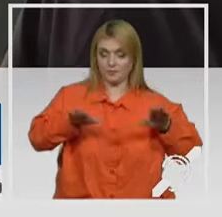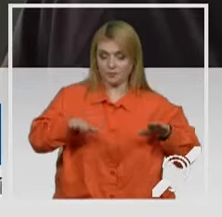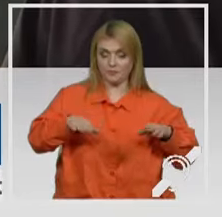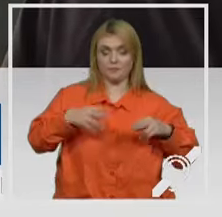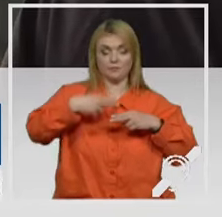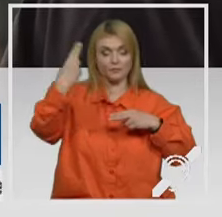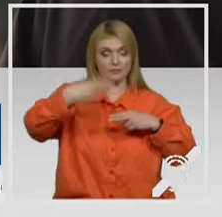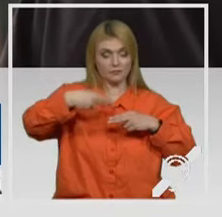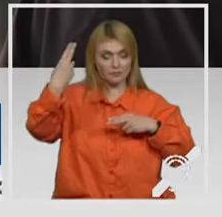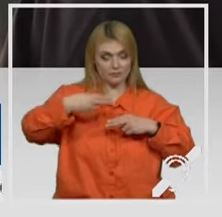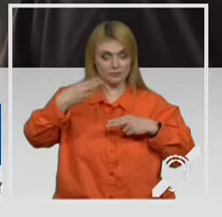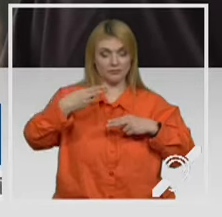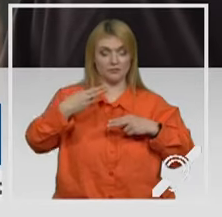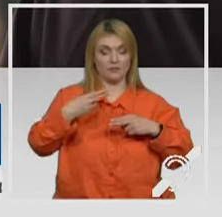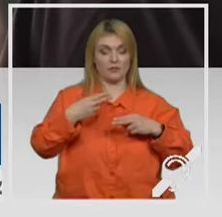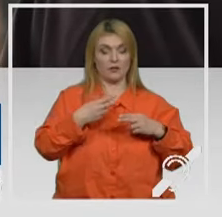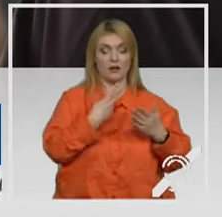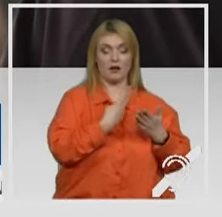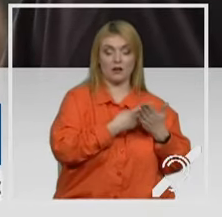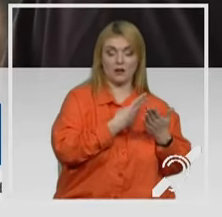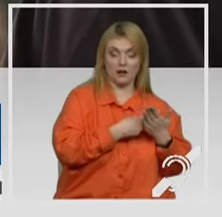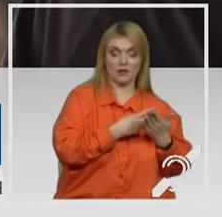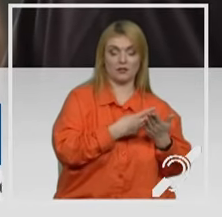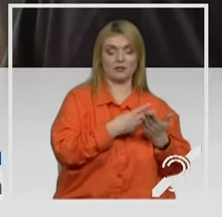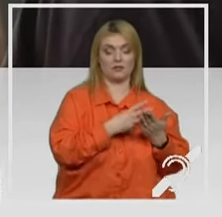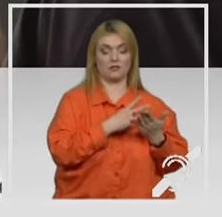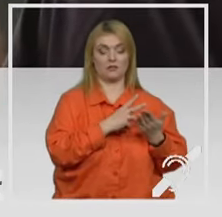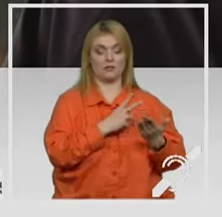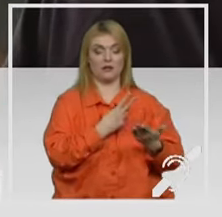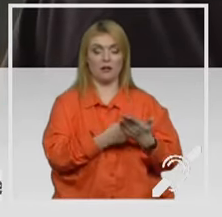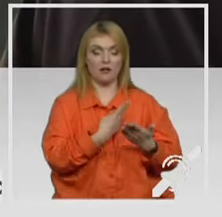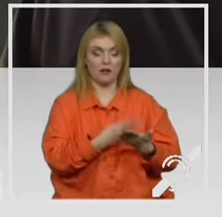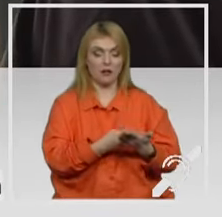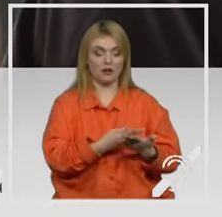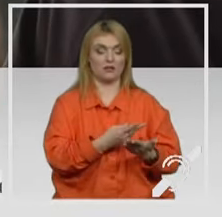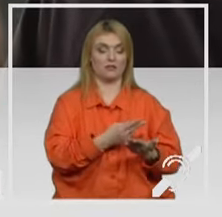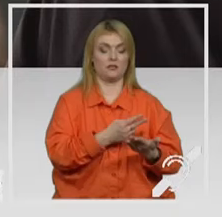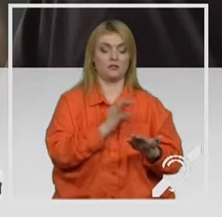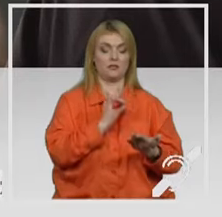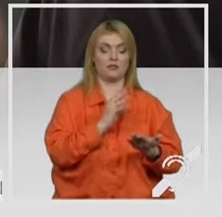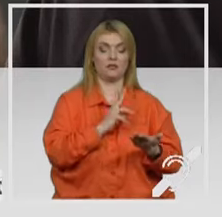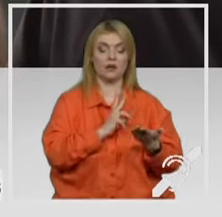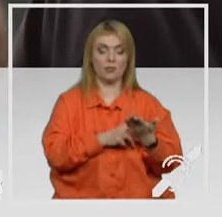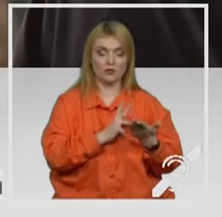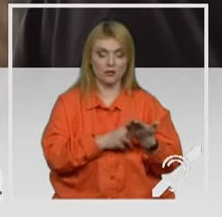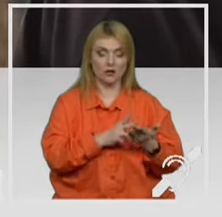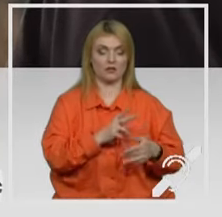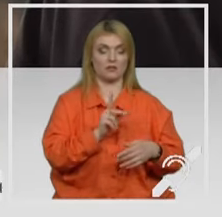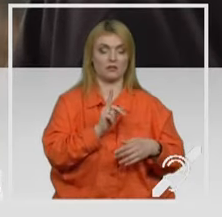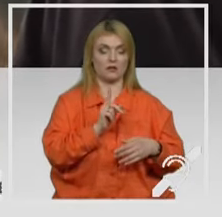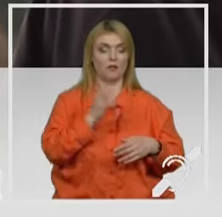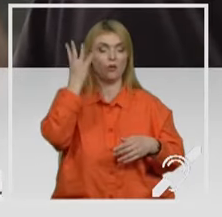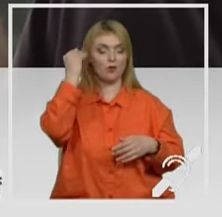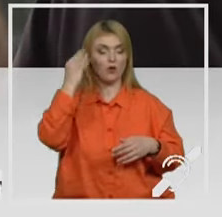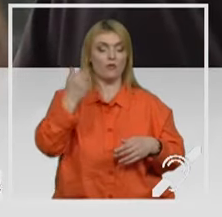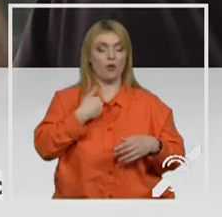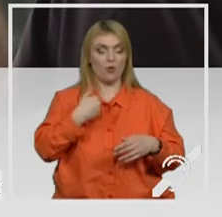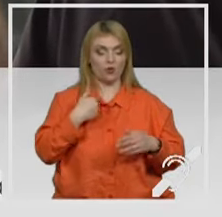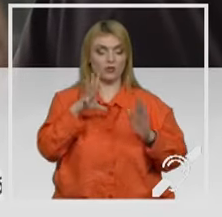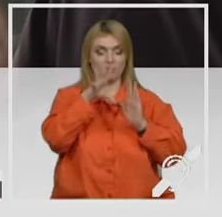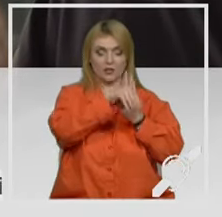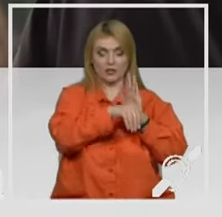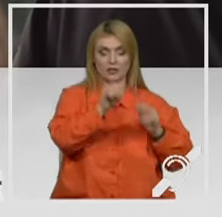frontierei arată și demonstrează încă o dată intenția Republicii Moldova de a fi parte a Uniunii Europene